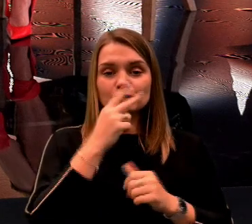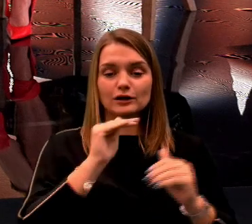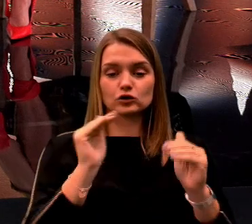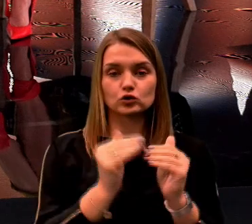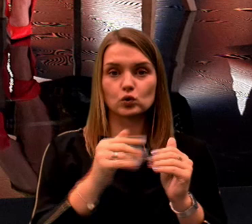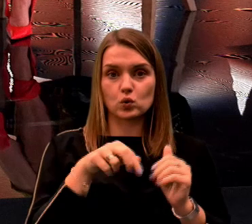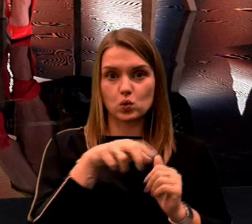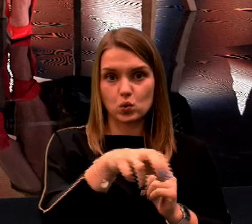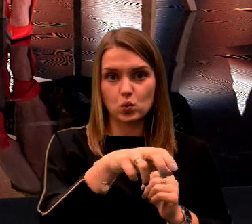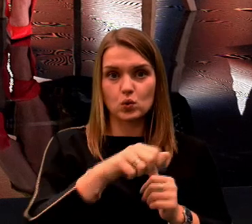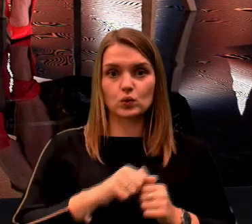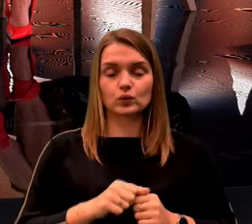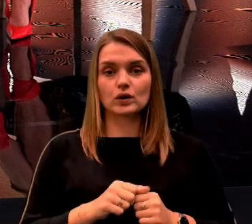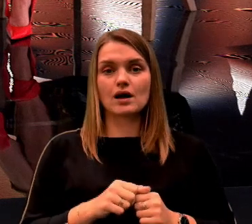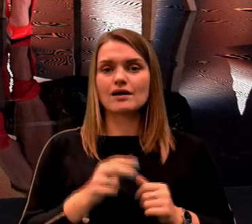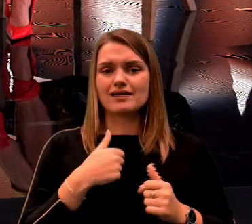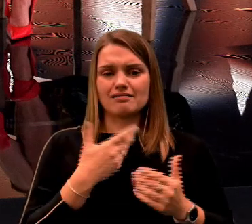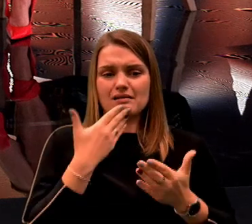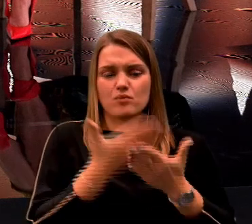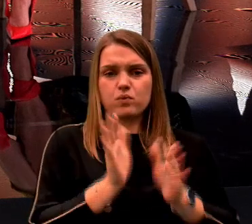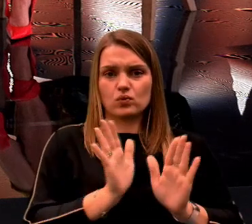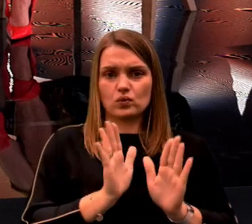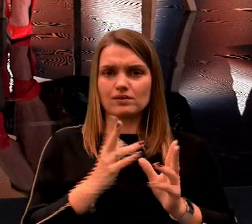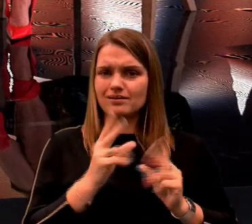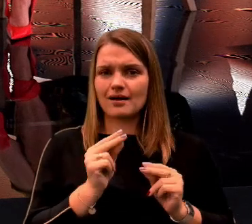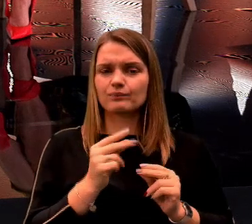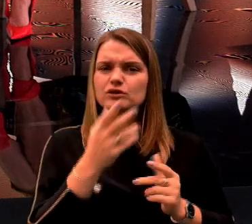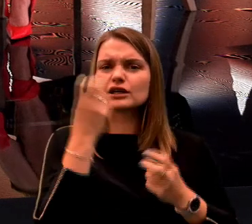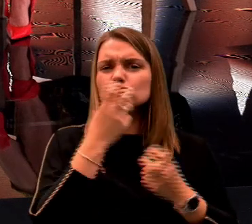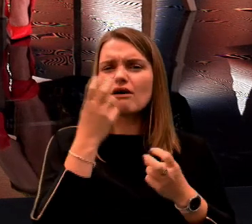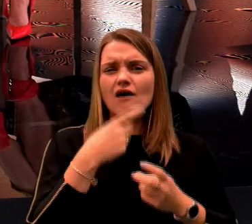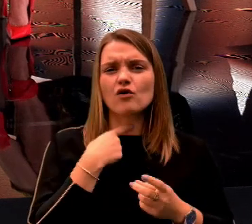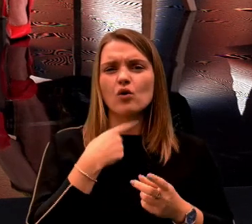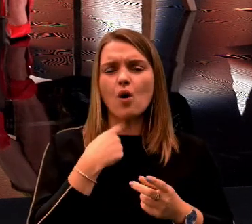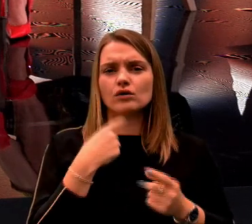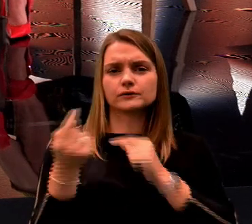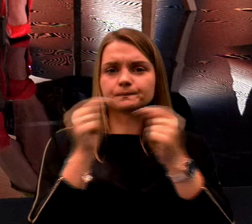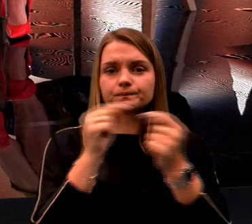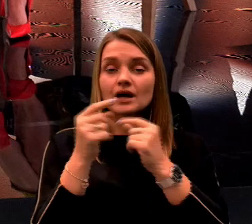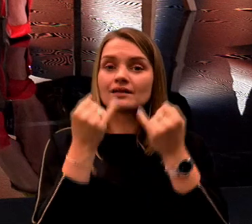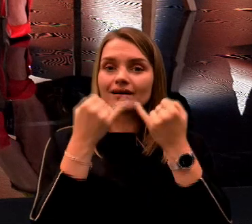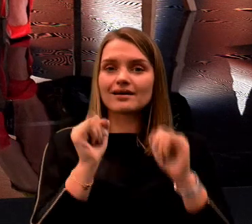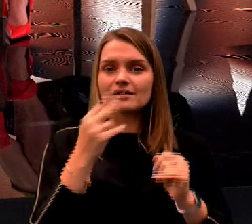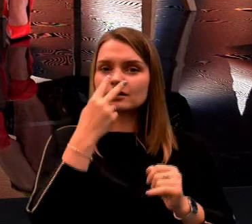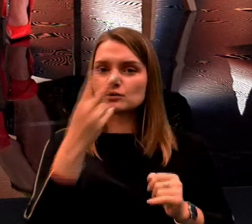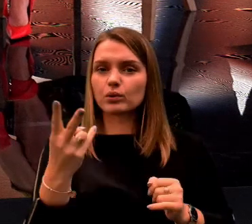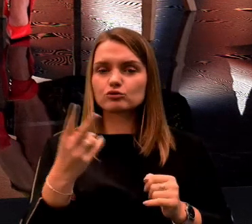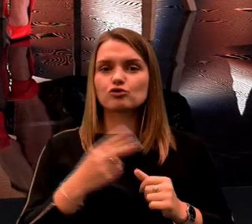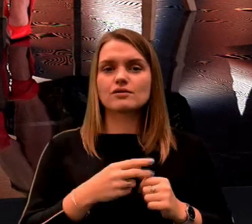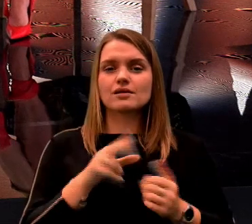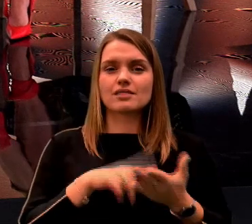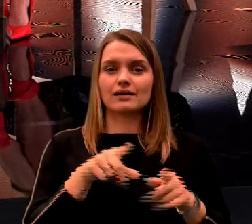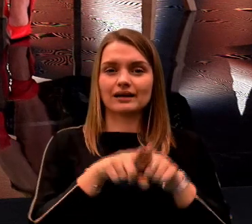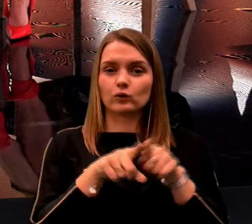bierzemy kogoś z zewnątrz, a mi się tego nie proponuje. To jest dla mnie po prostu ciekawy głos, jako inna perspektywa zupełnie na tę samą